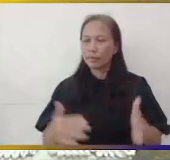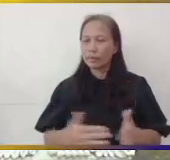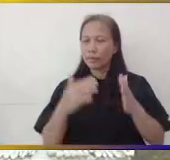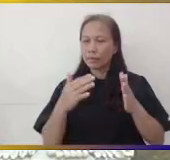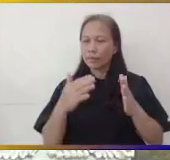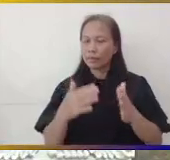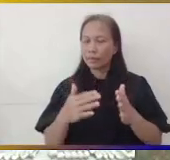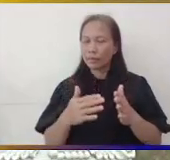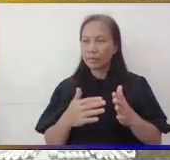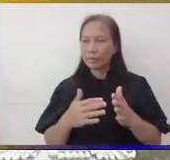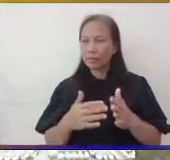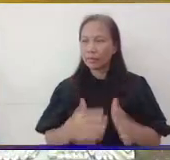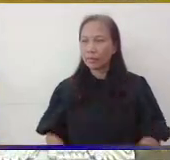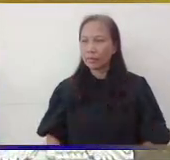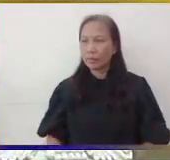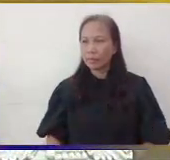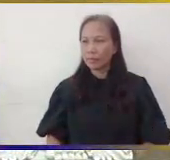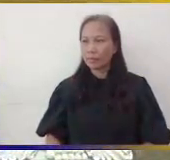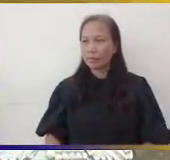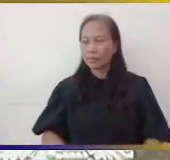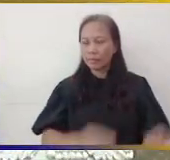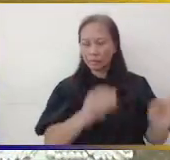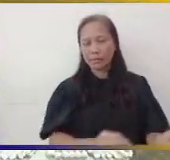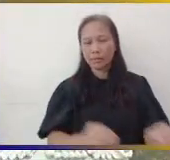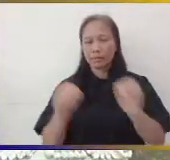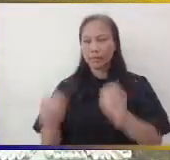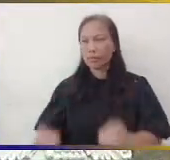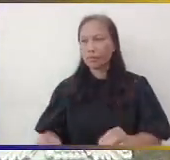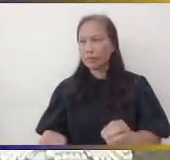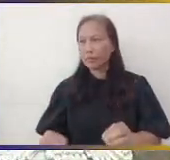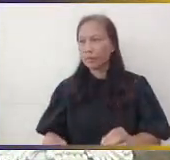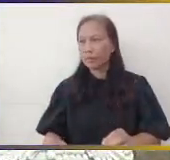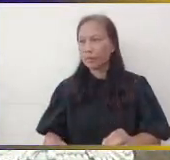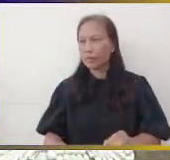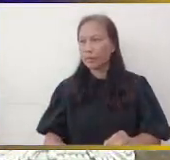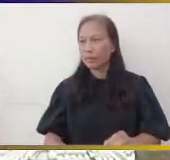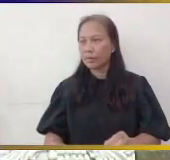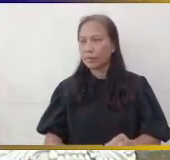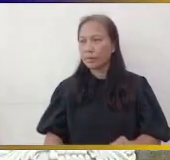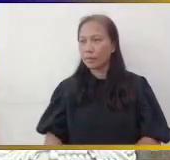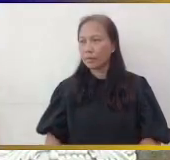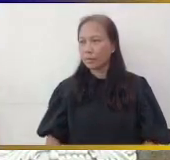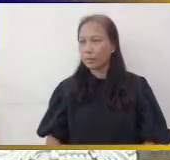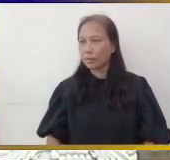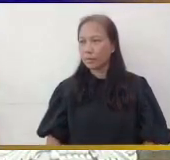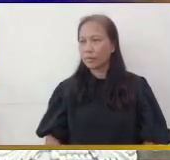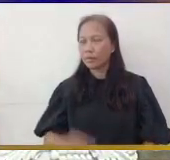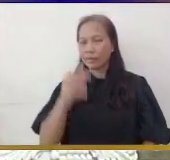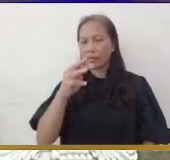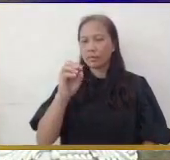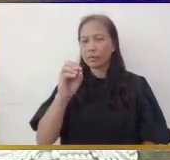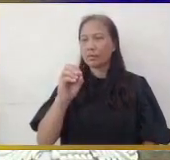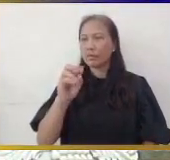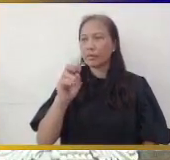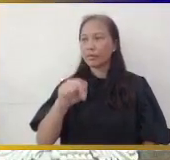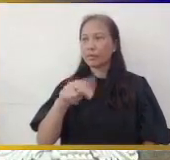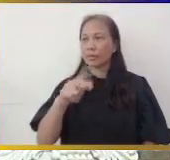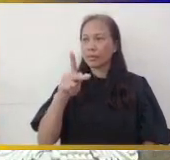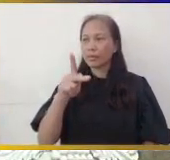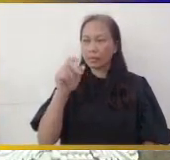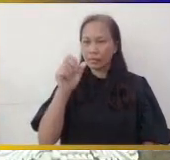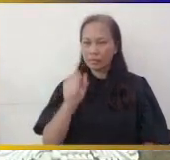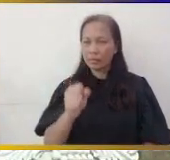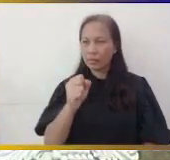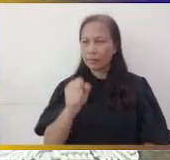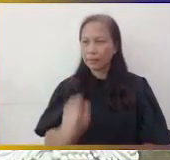spoke out against the order of monks Alam niyo po yyung monks mga Mon ba you see nagsalita